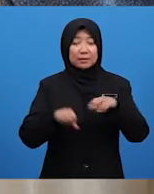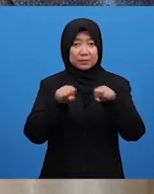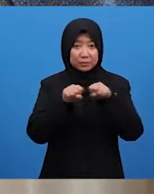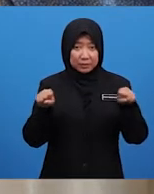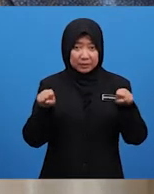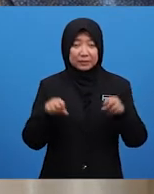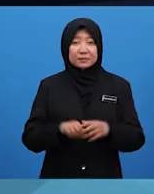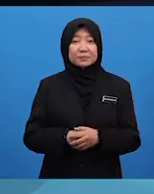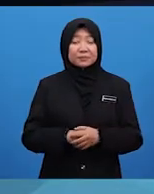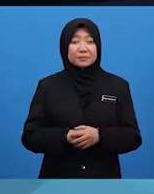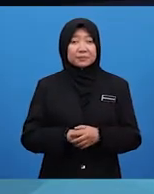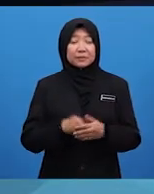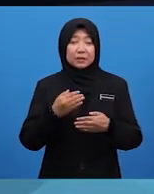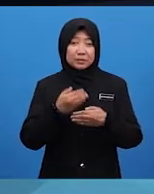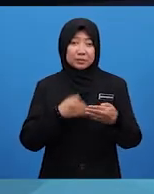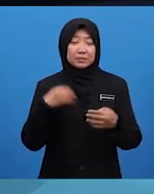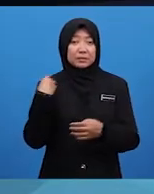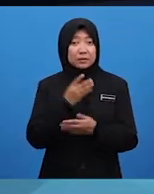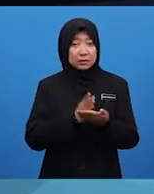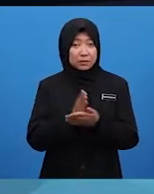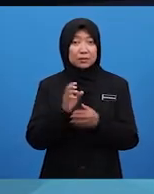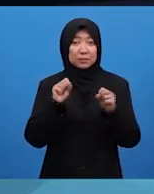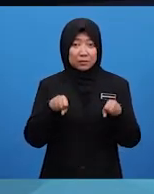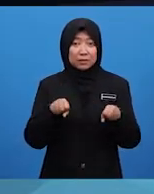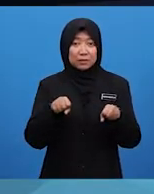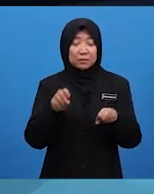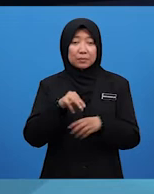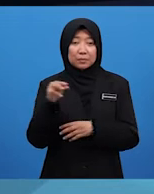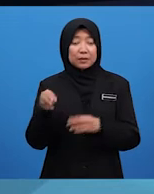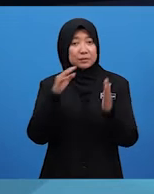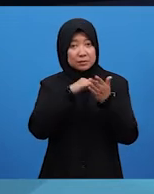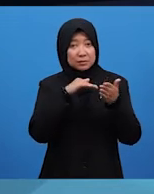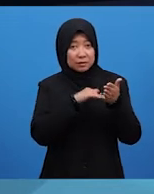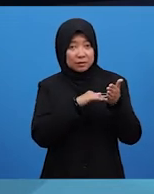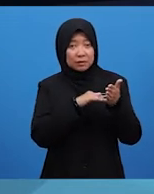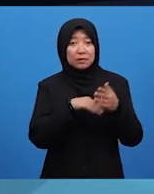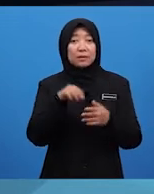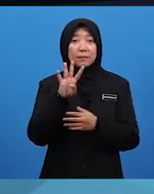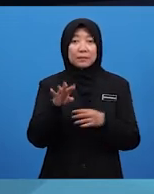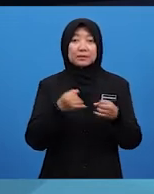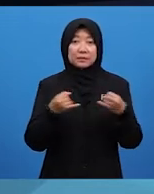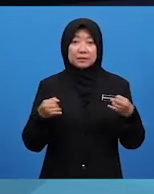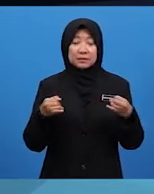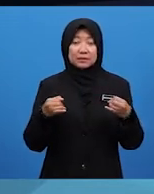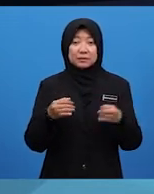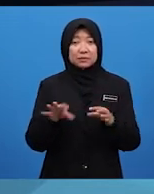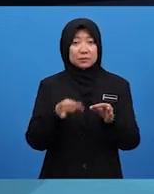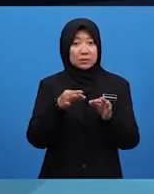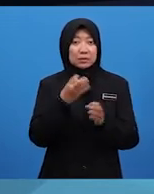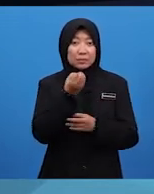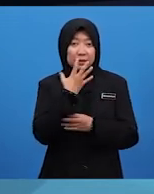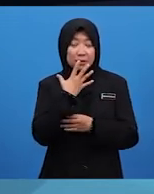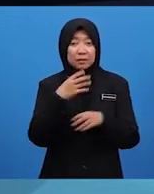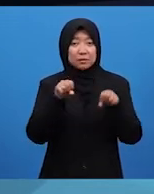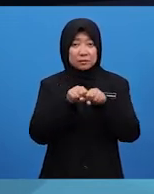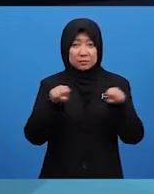smoking. Sebelum kita teruskan, boleh murid-murid senaraikan empat jenis sulaman